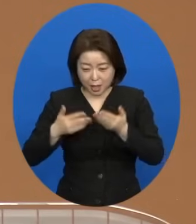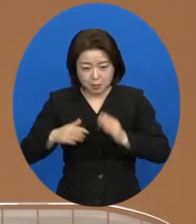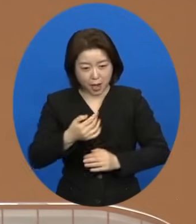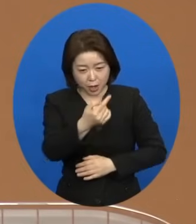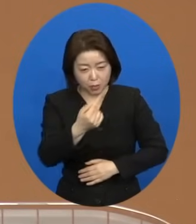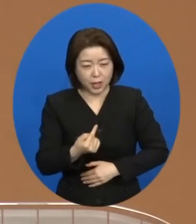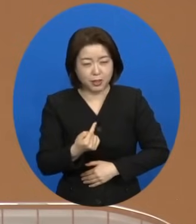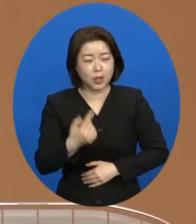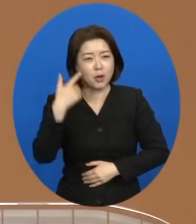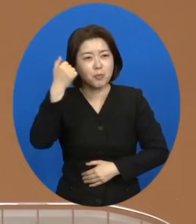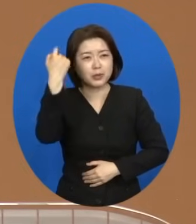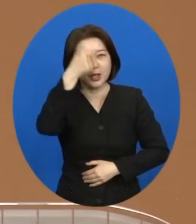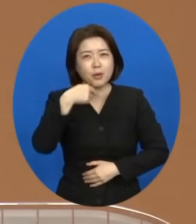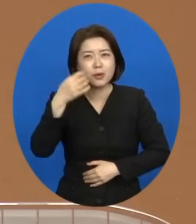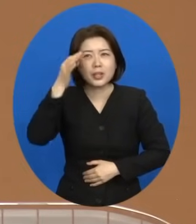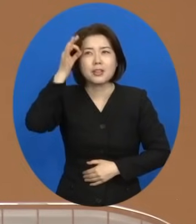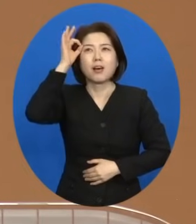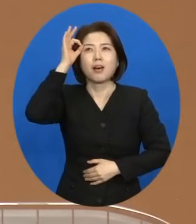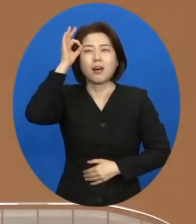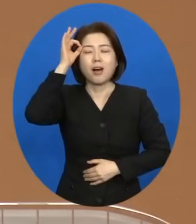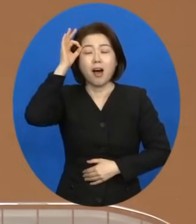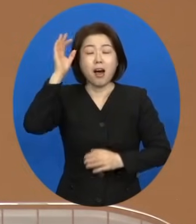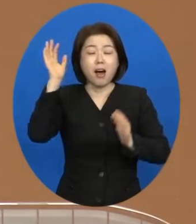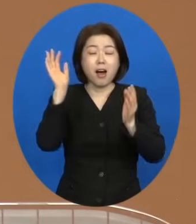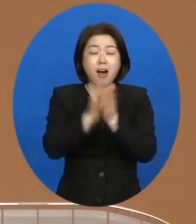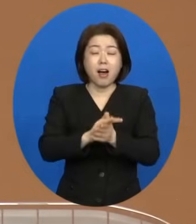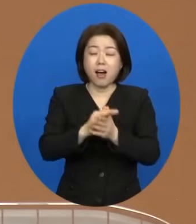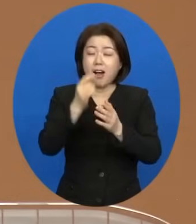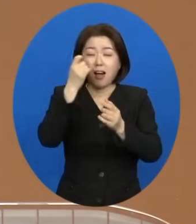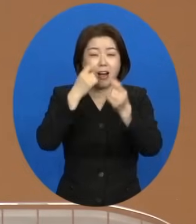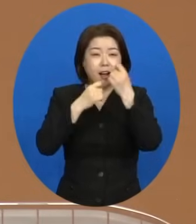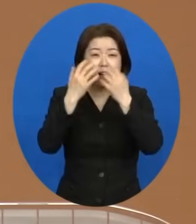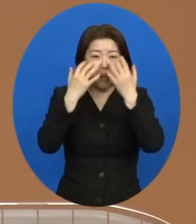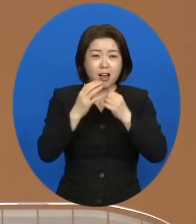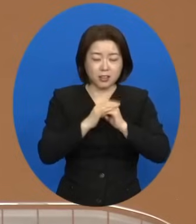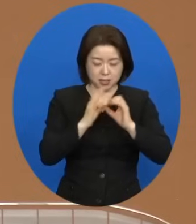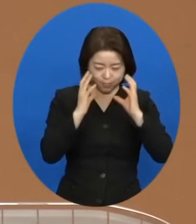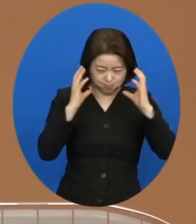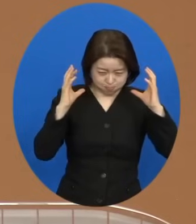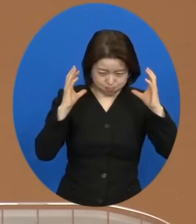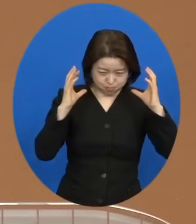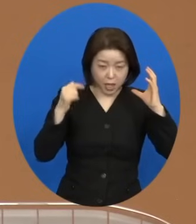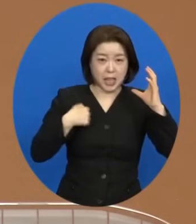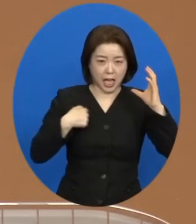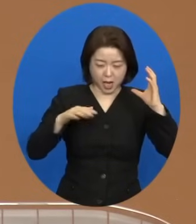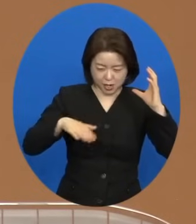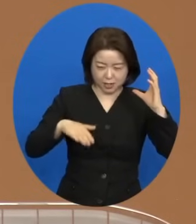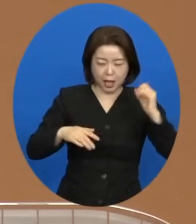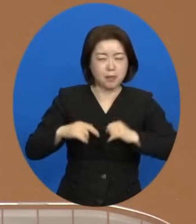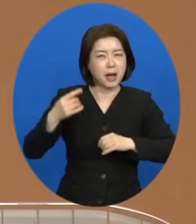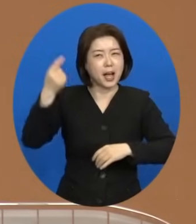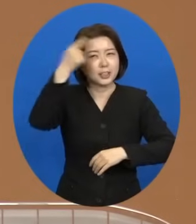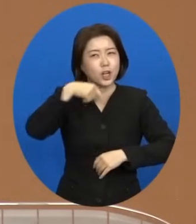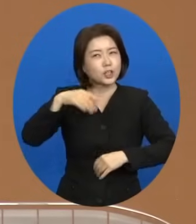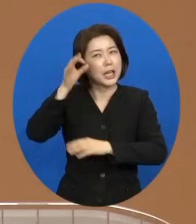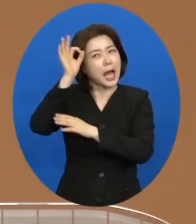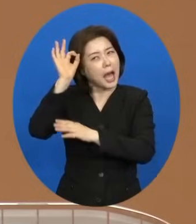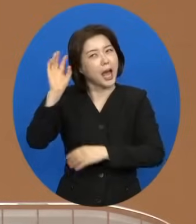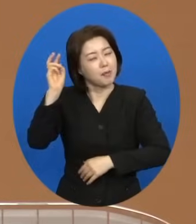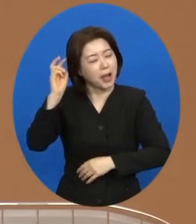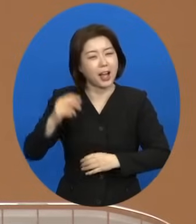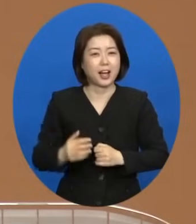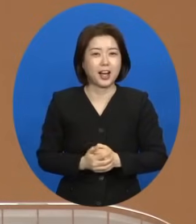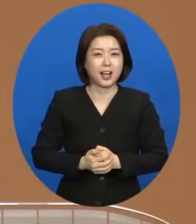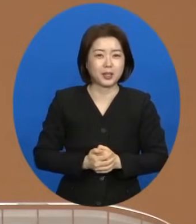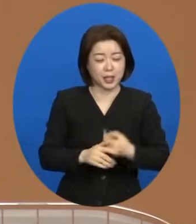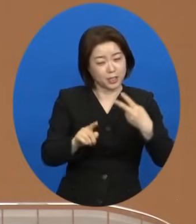굴이 떠오르면서 물었어요 제가 중학교 일어 때 얼굴이 통통했던 막 그 얼굴이 떠올랐는지 그